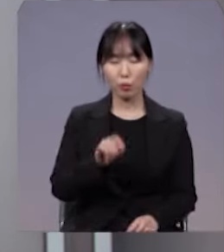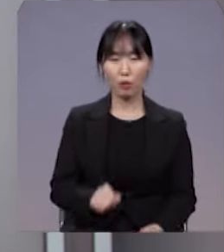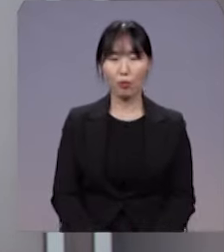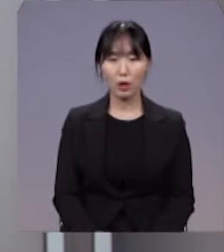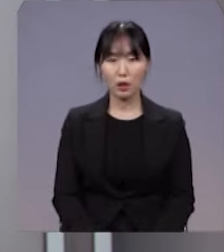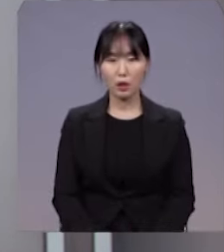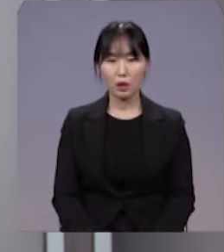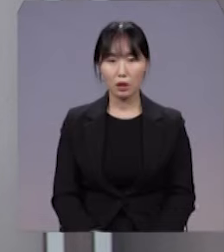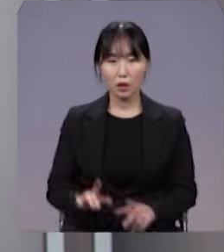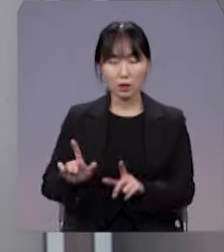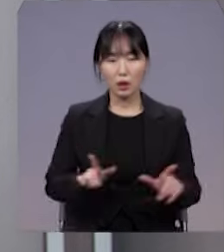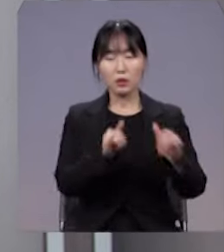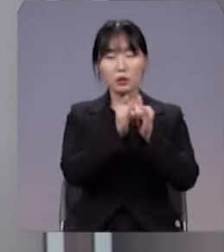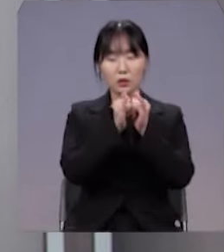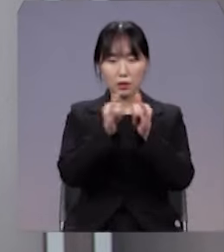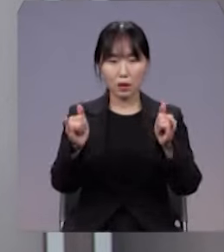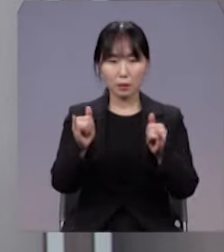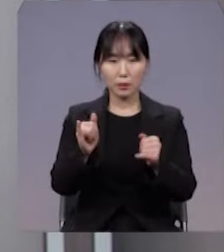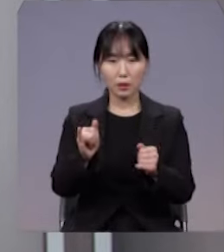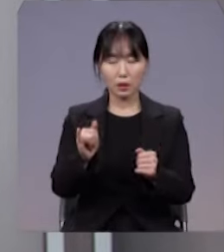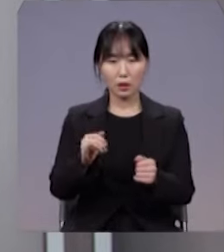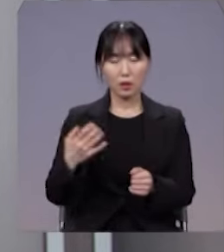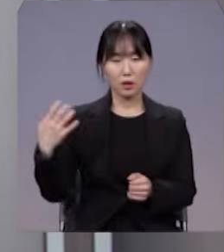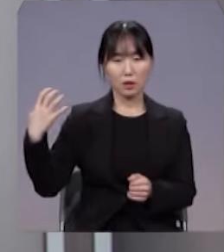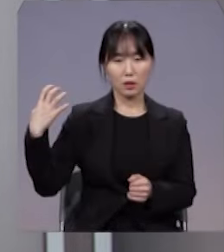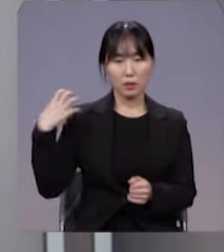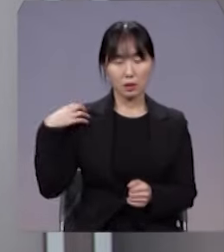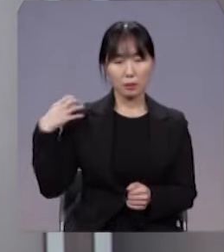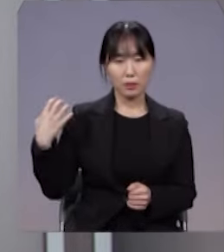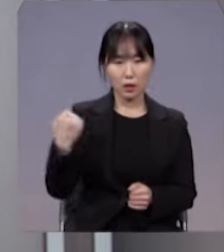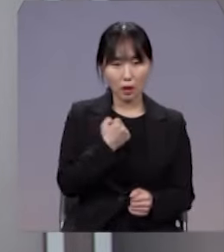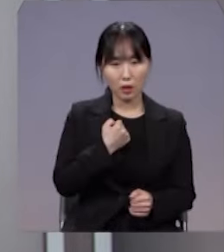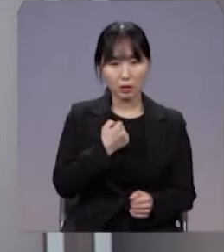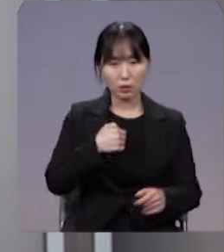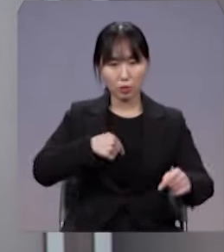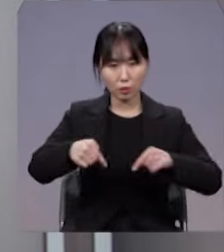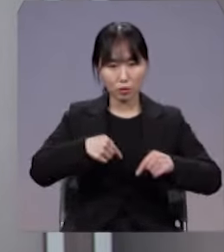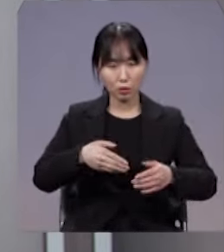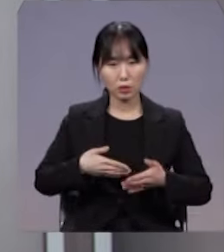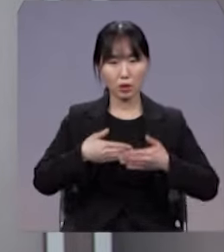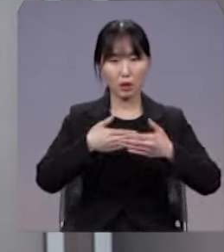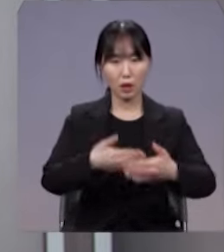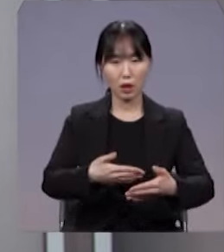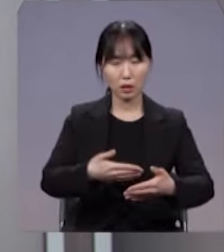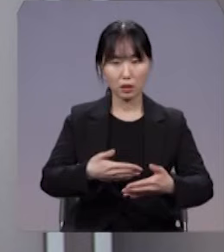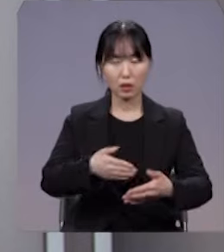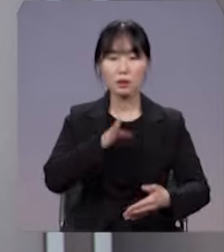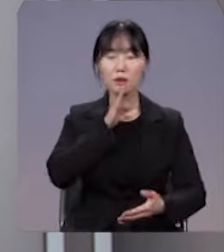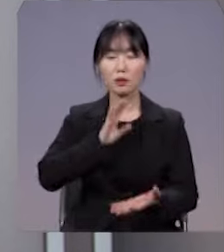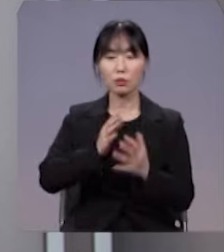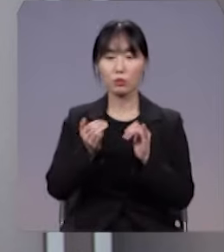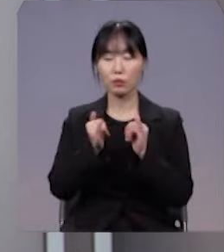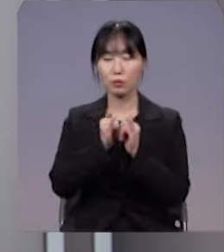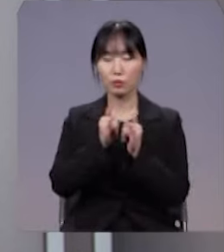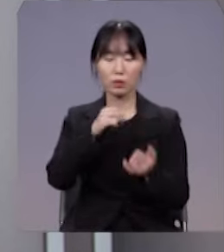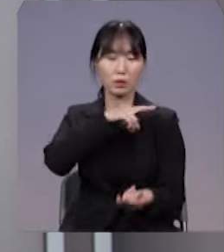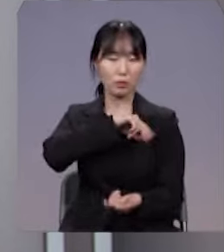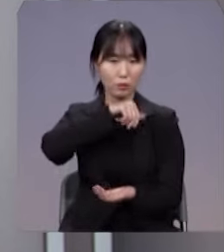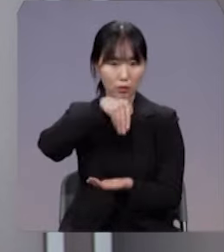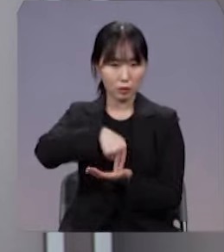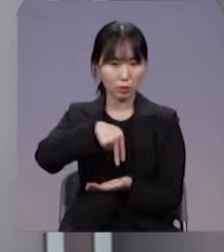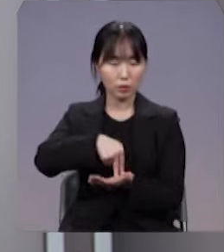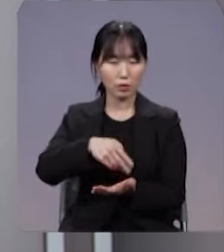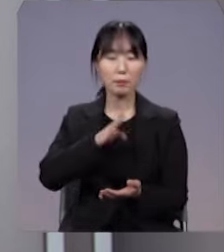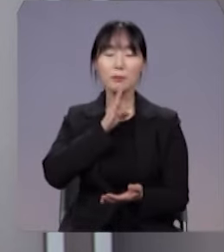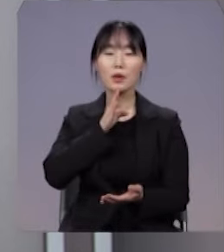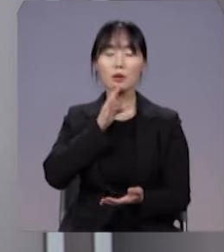공약을 실천하는 것이지 어 그렇게 지역적인 문제로 말씀하시는 거는 맞지 않다고 생각을 합니다